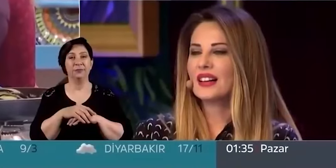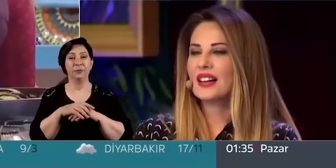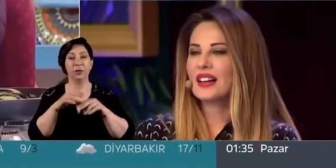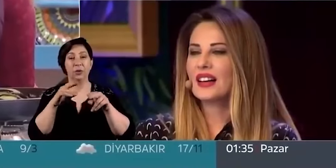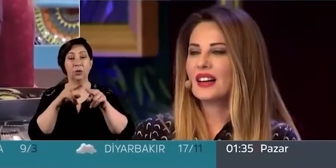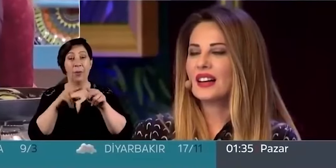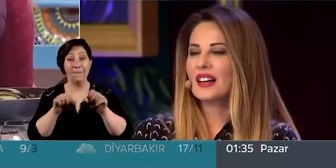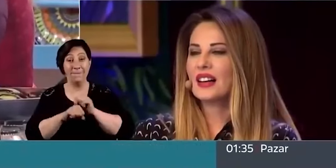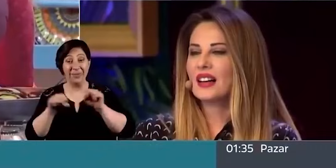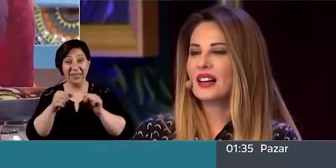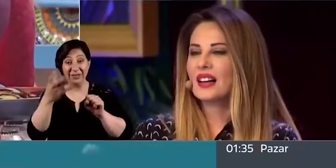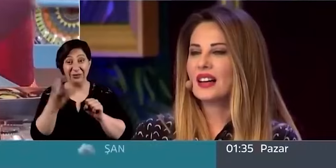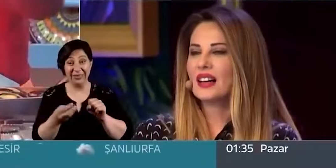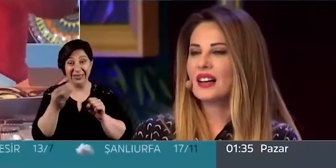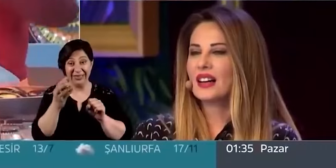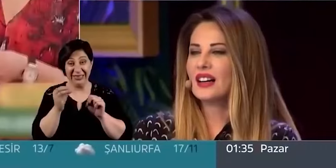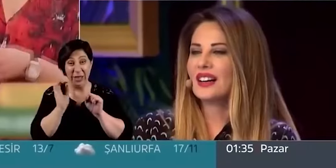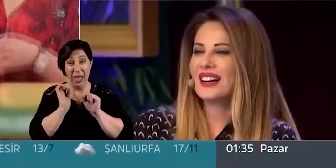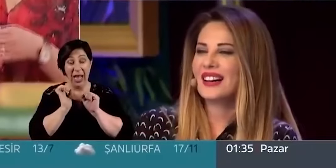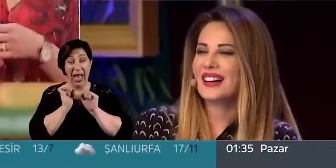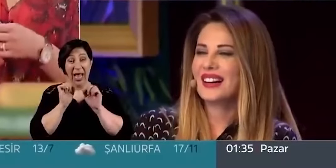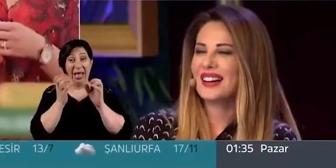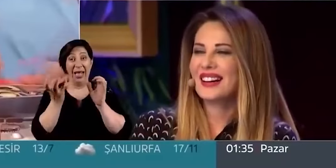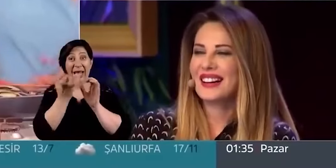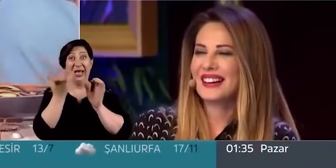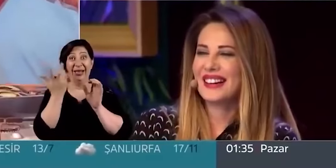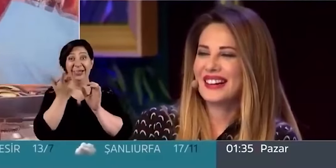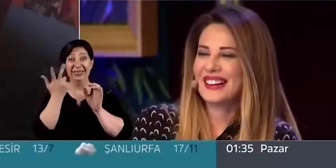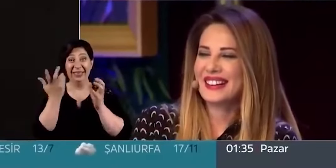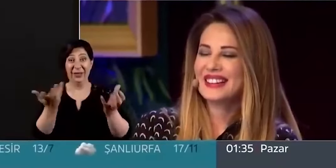Kübra patlayacağız. Kız şunu kız.